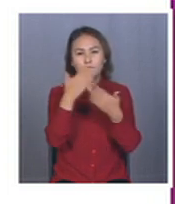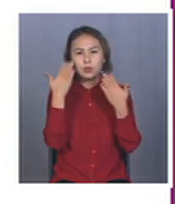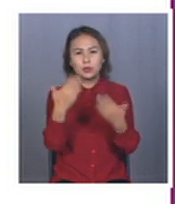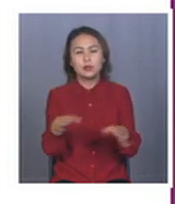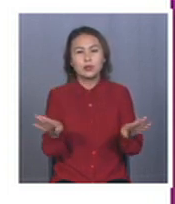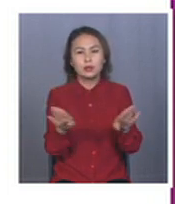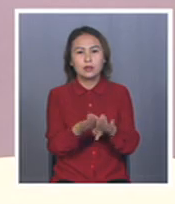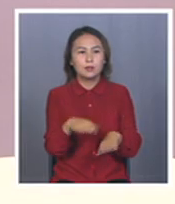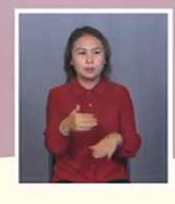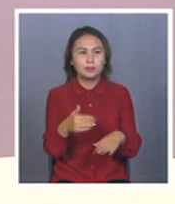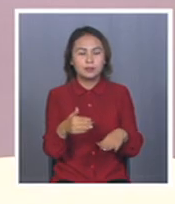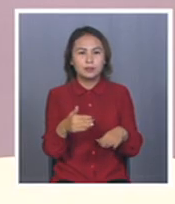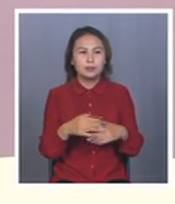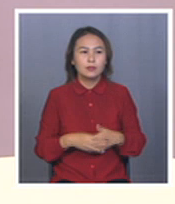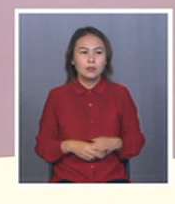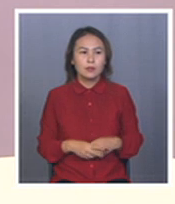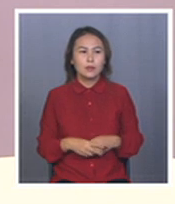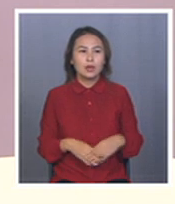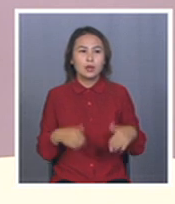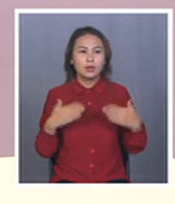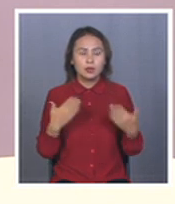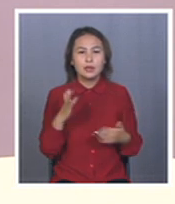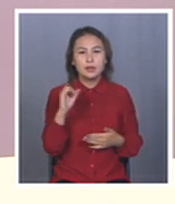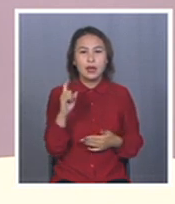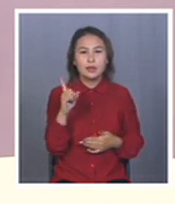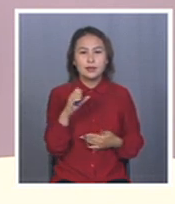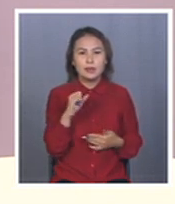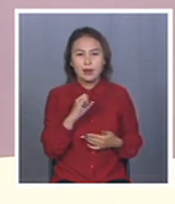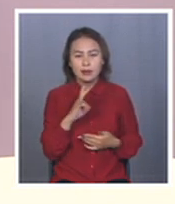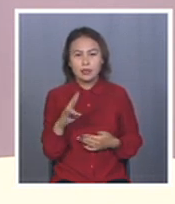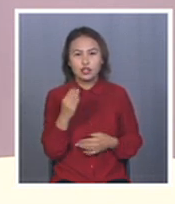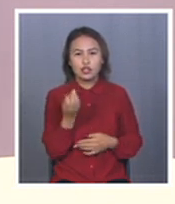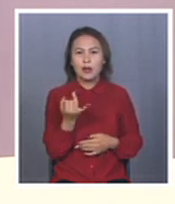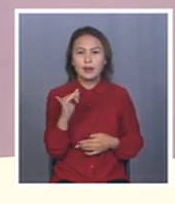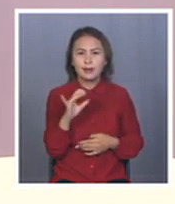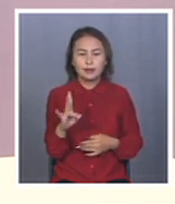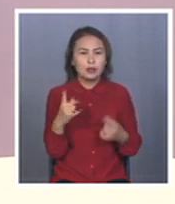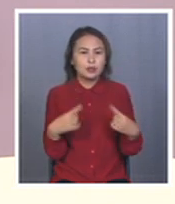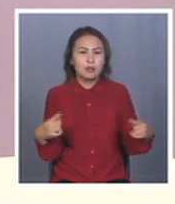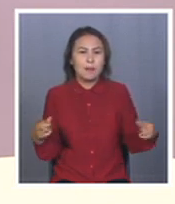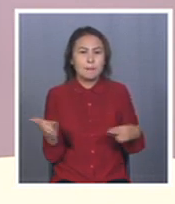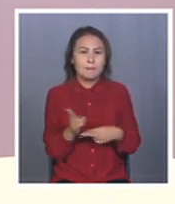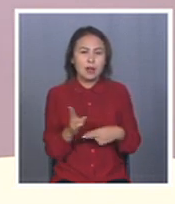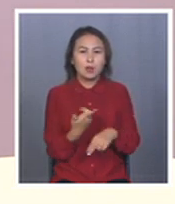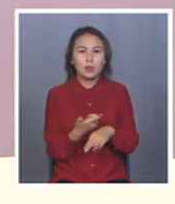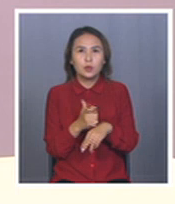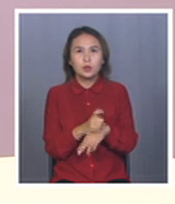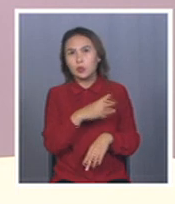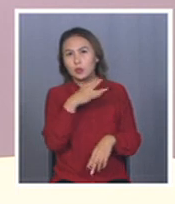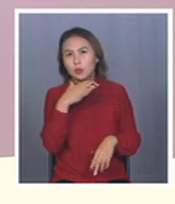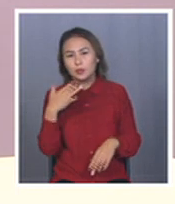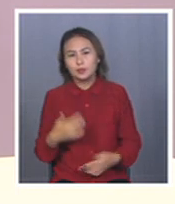қорықтың құрамында. Ол сазан, жайын, тағы басқа балықтарға өте қолайлы